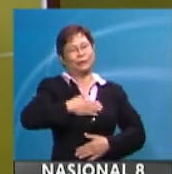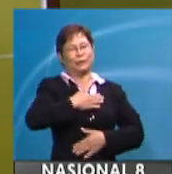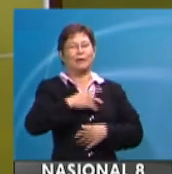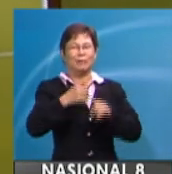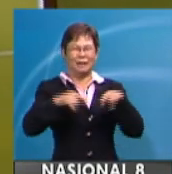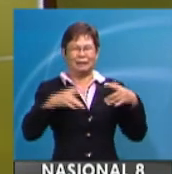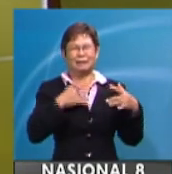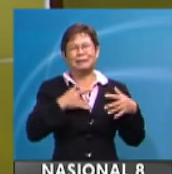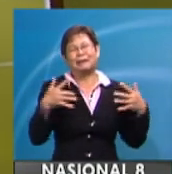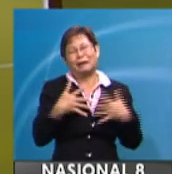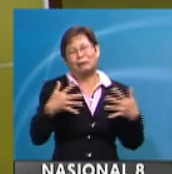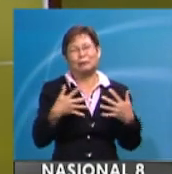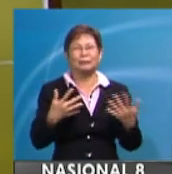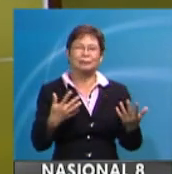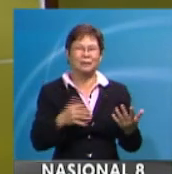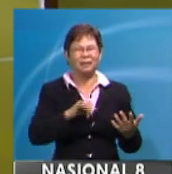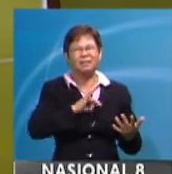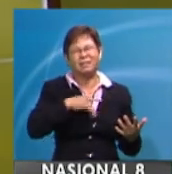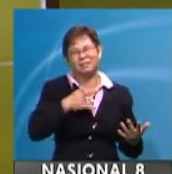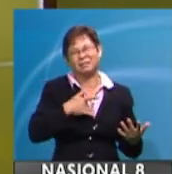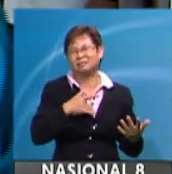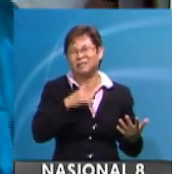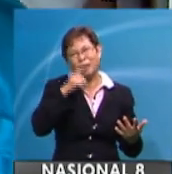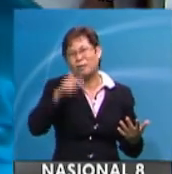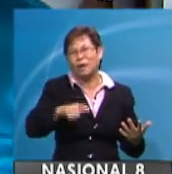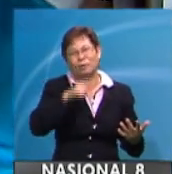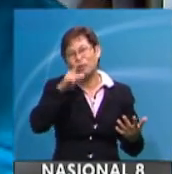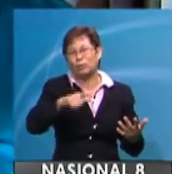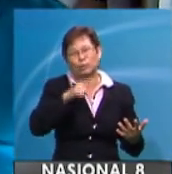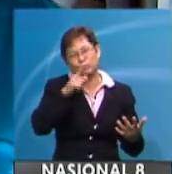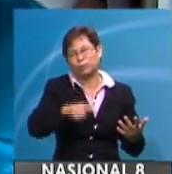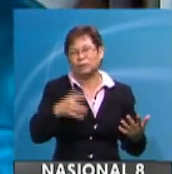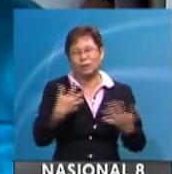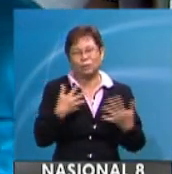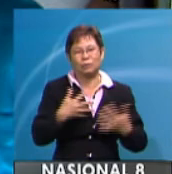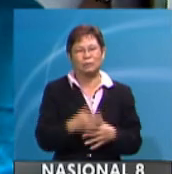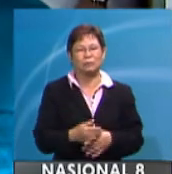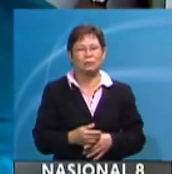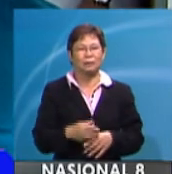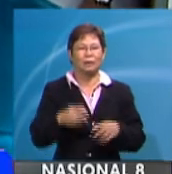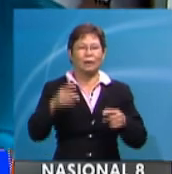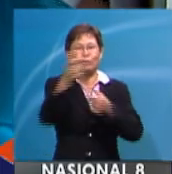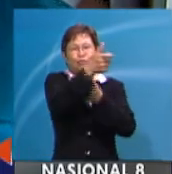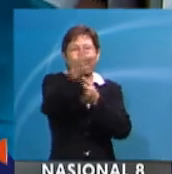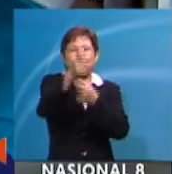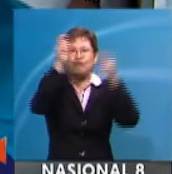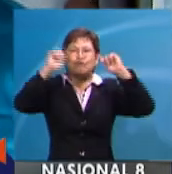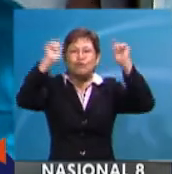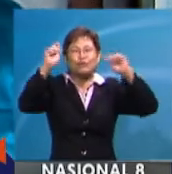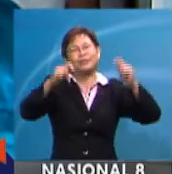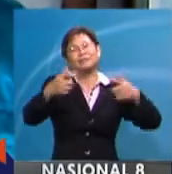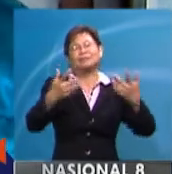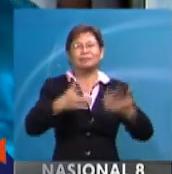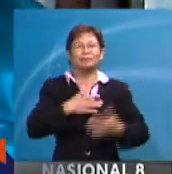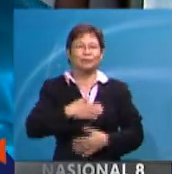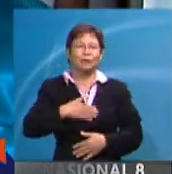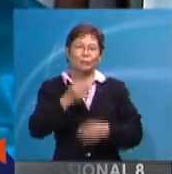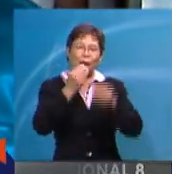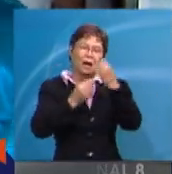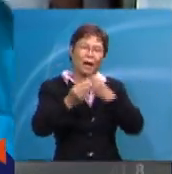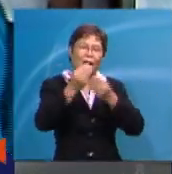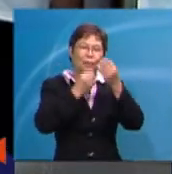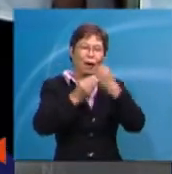dat tak ada apa-apa yang saya takut yang paling best mandi air Bomba makan